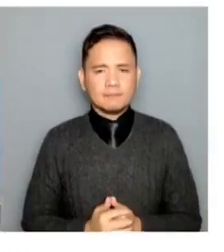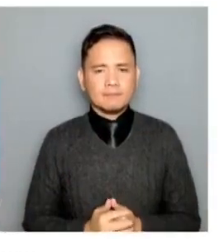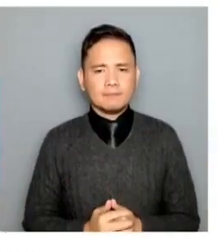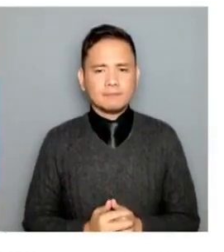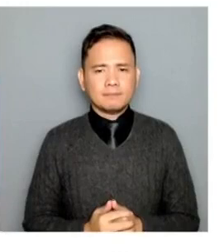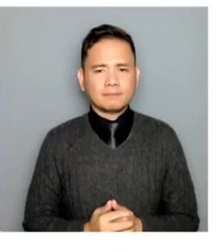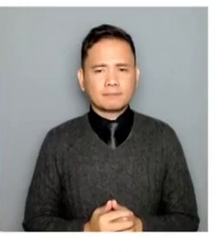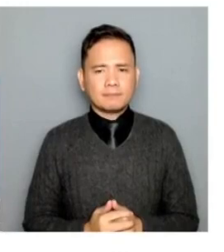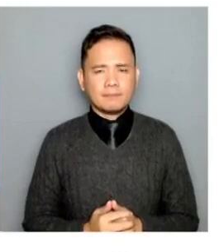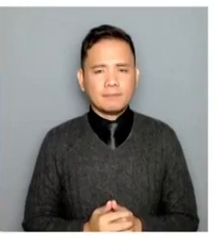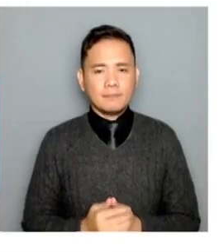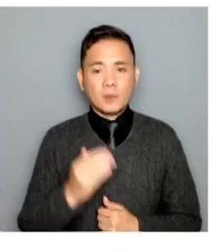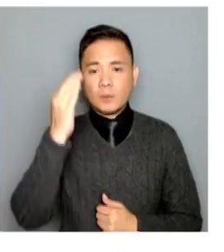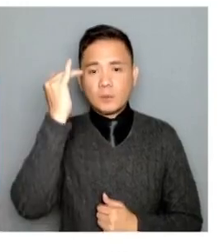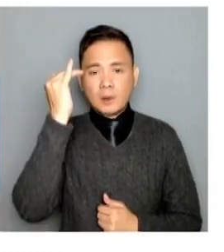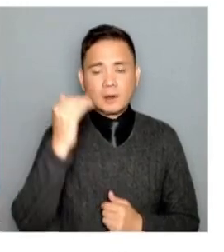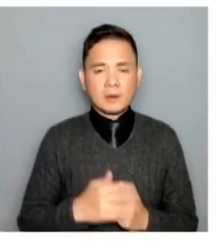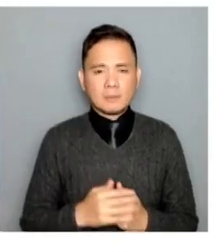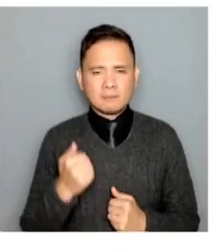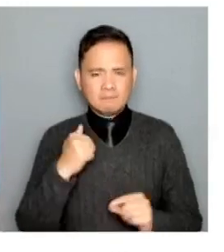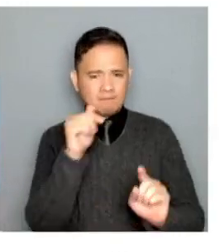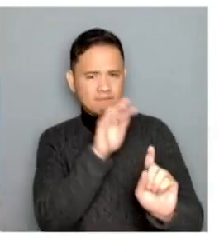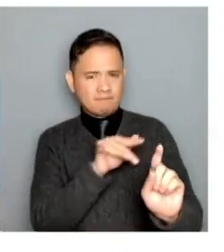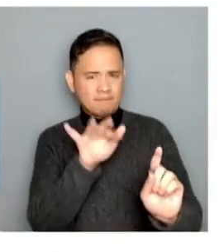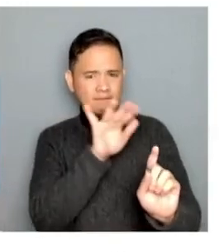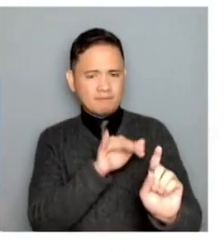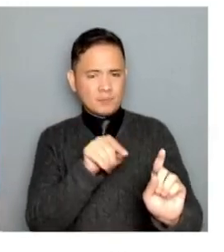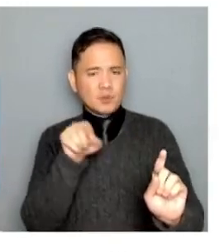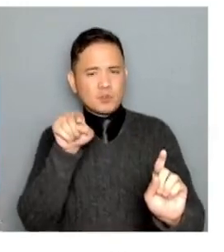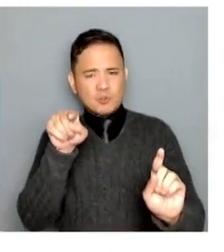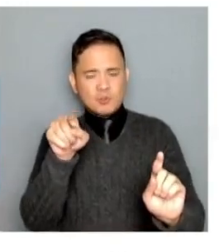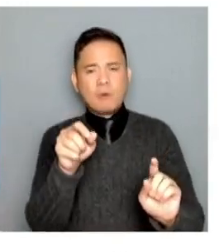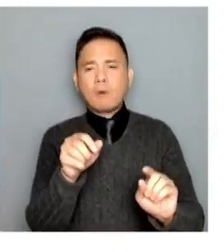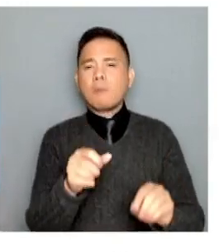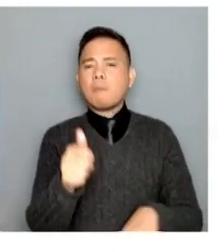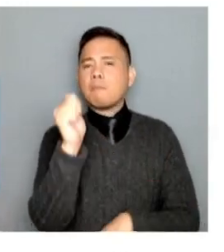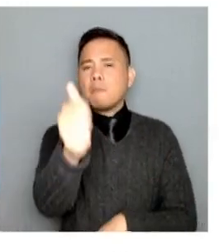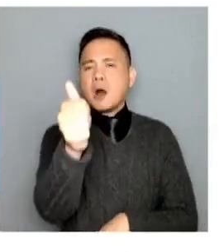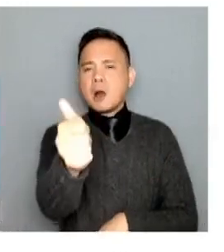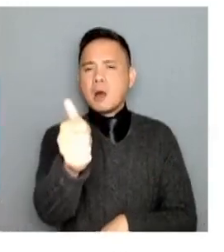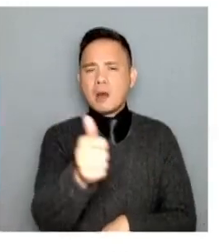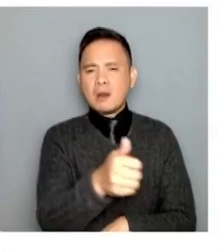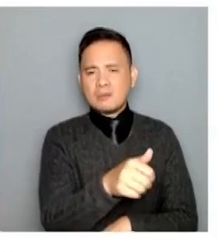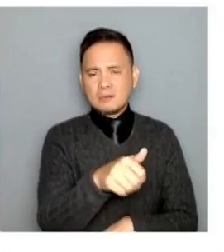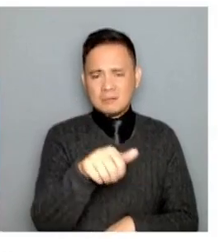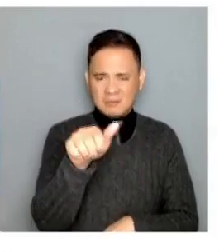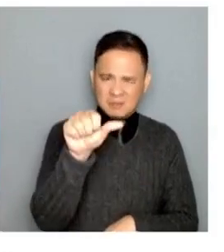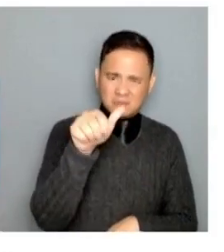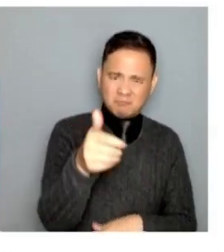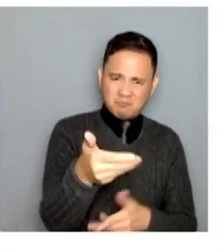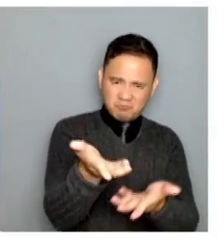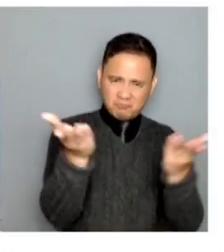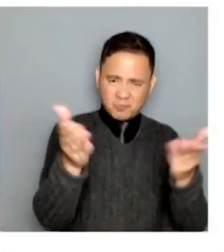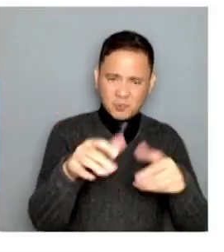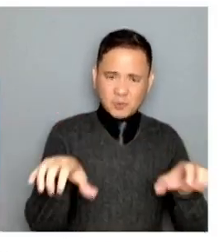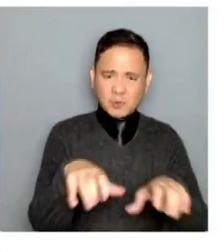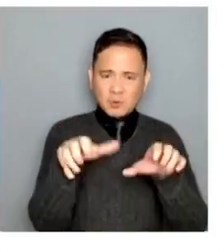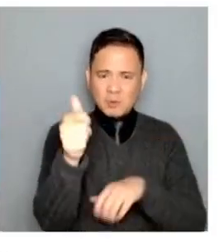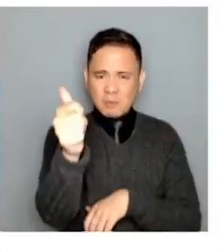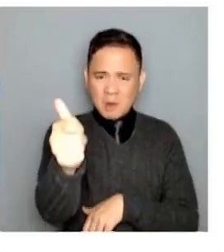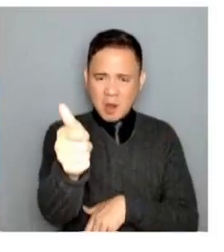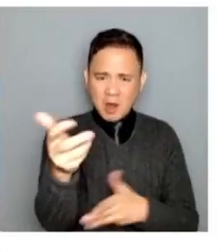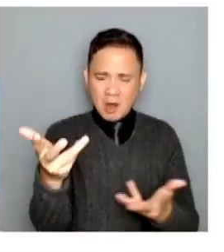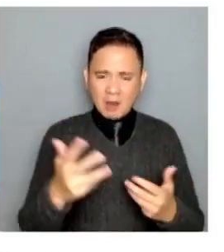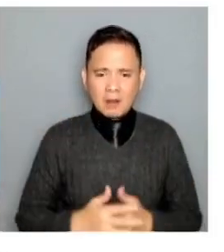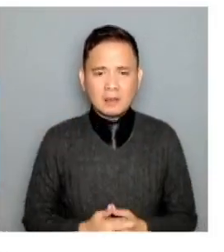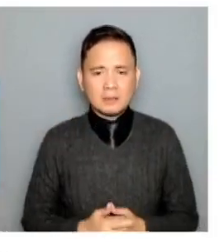Meron din kasing obserbasyon that you are now left to fend for yourselves, no? Na wala talagang, katulad nung sinabi